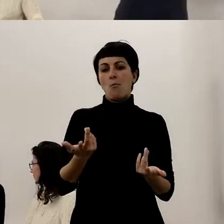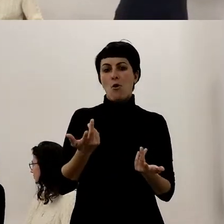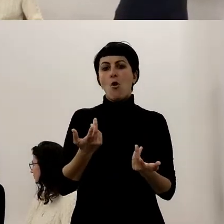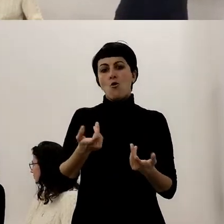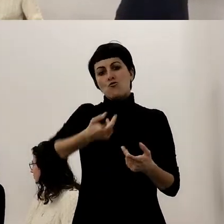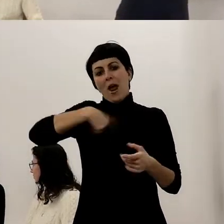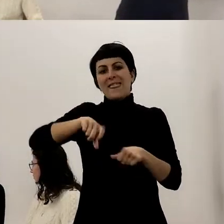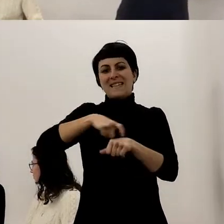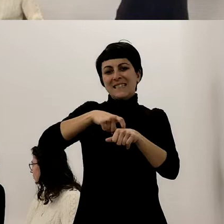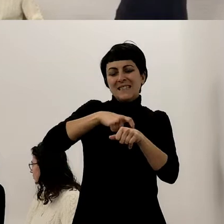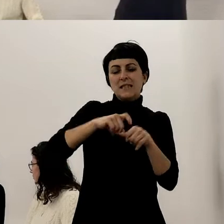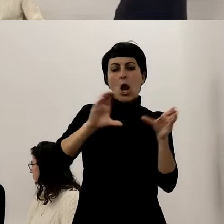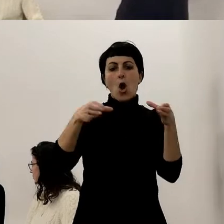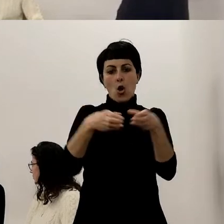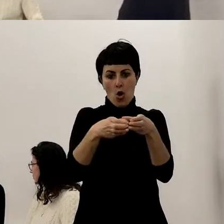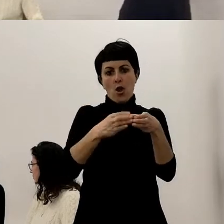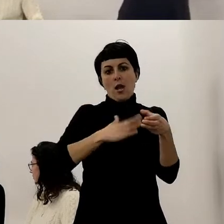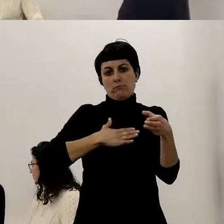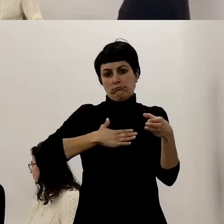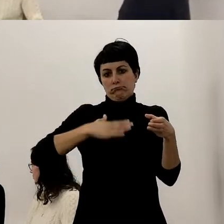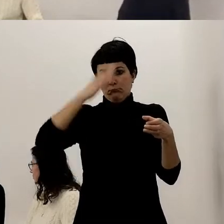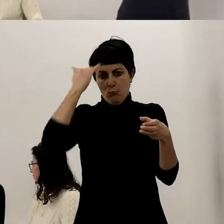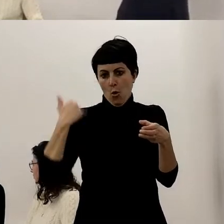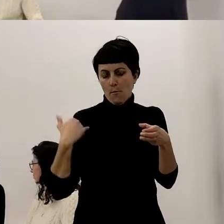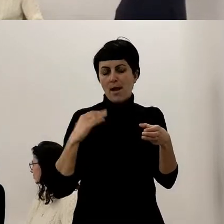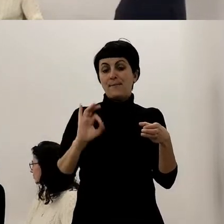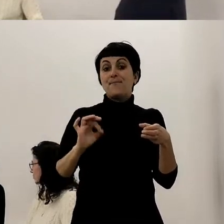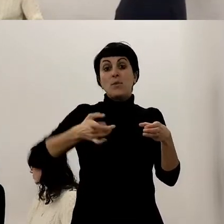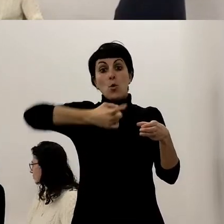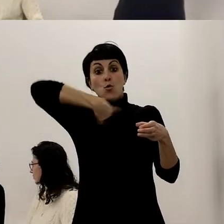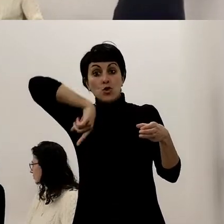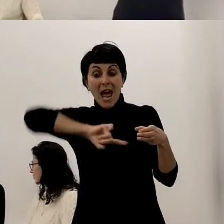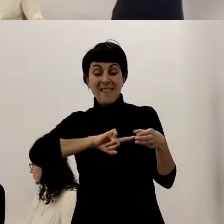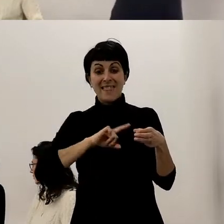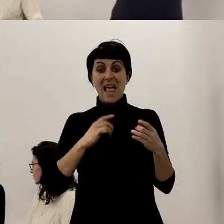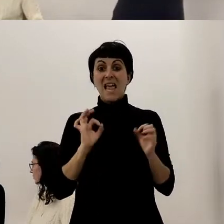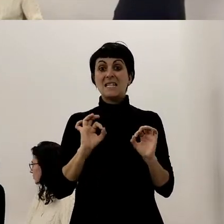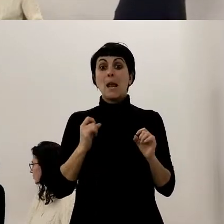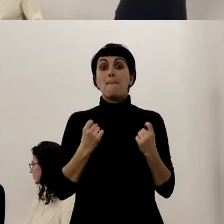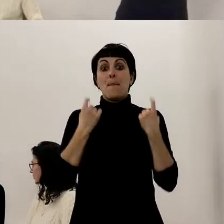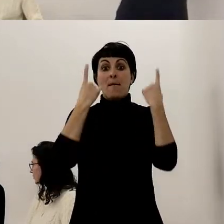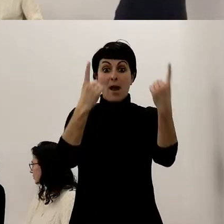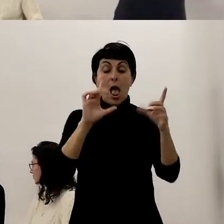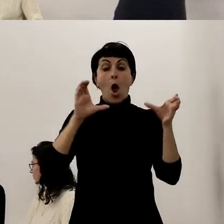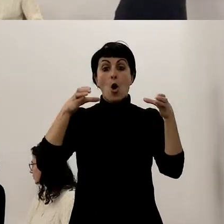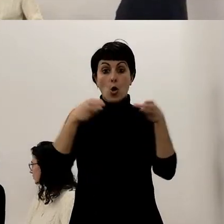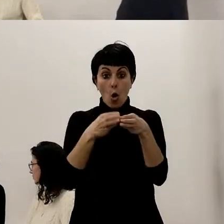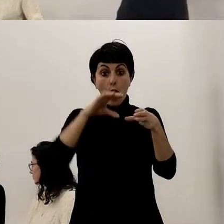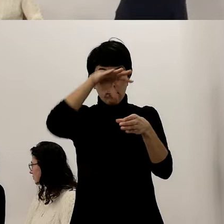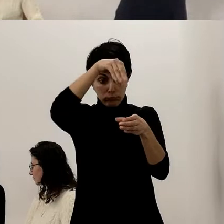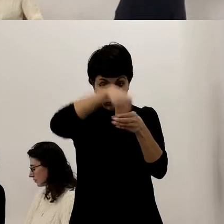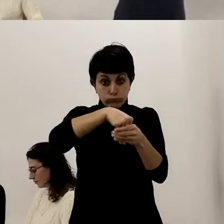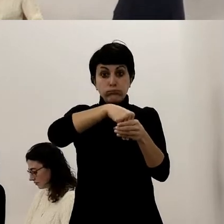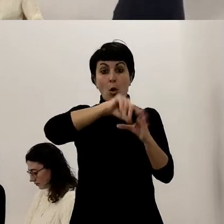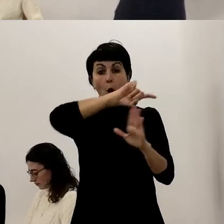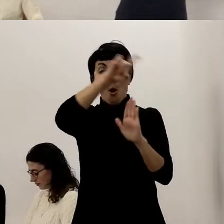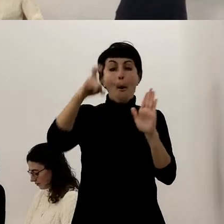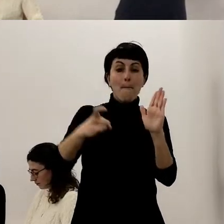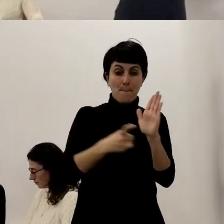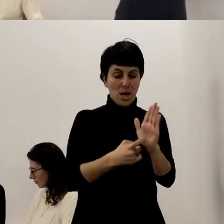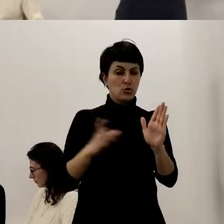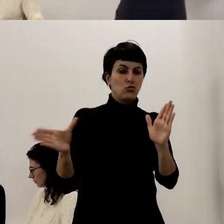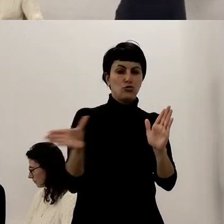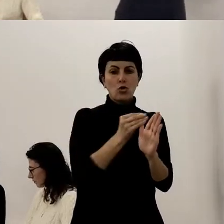tenim com a colla, la nostra vila, i és que nosaltres som la primera colla que està formada íntegrament per